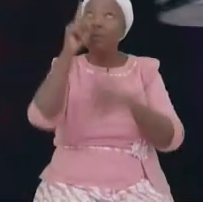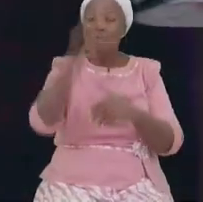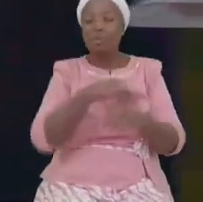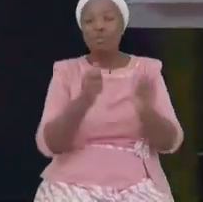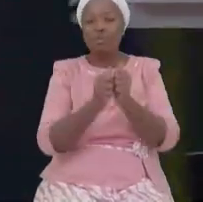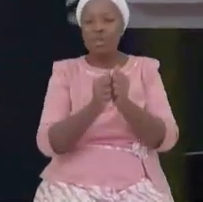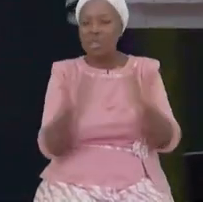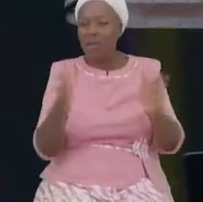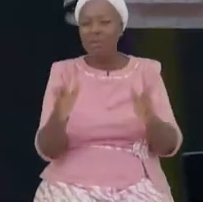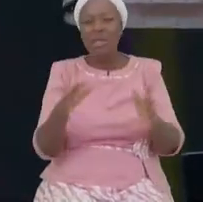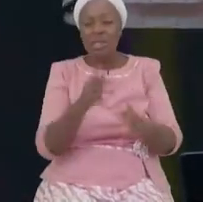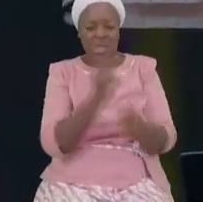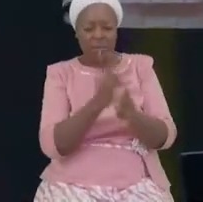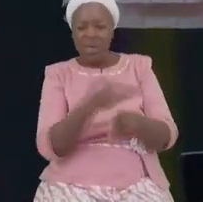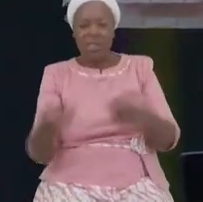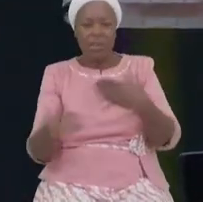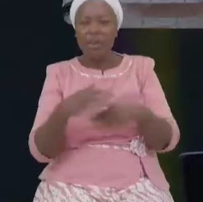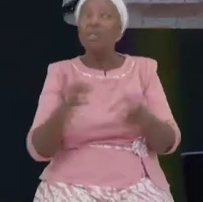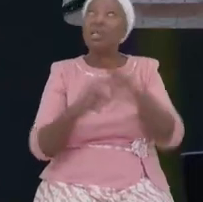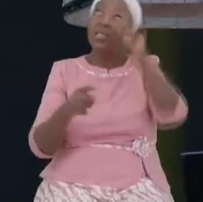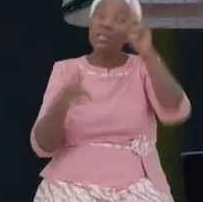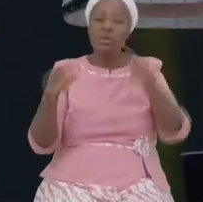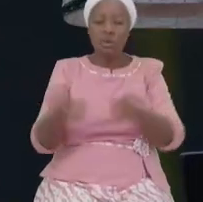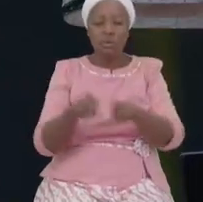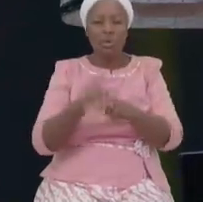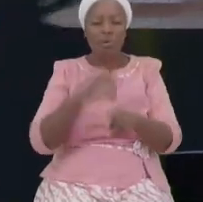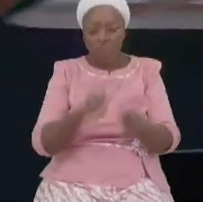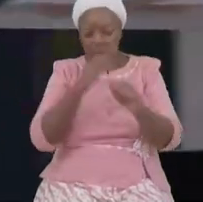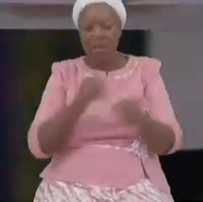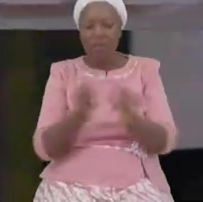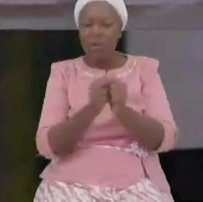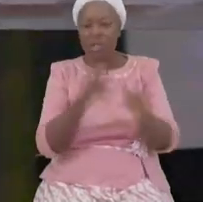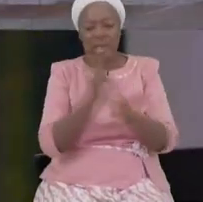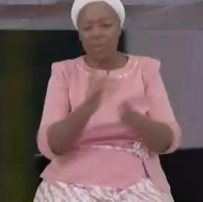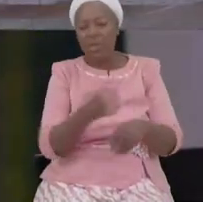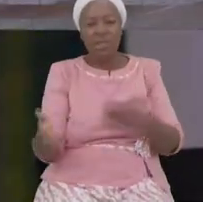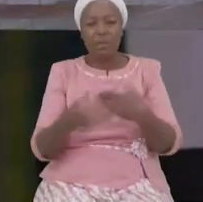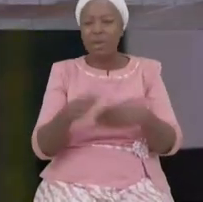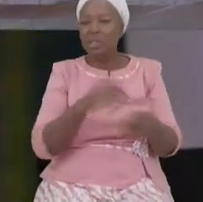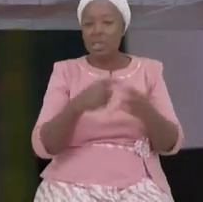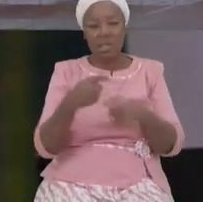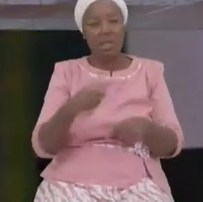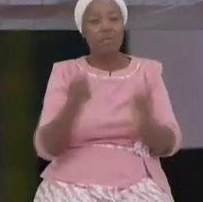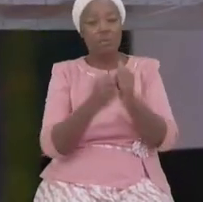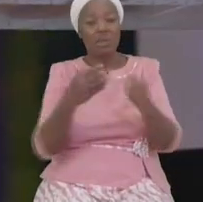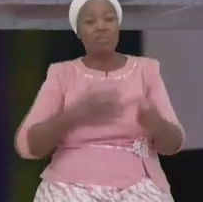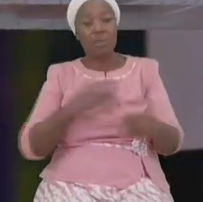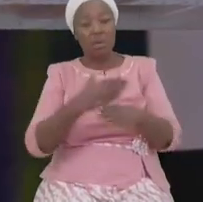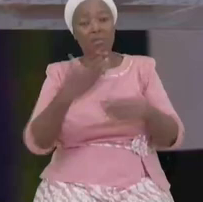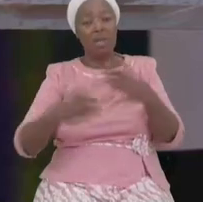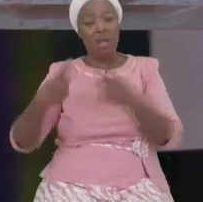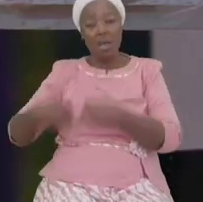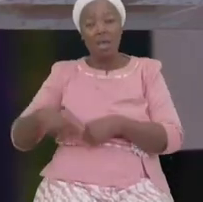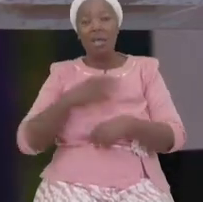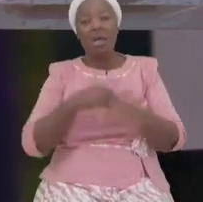lui aussi les bénira sans réserve. Et dit, de tout mon